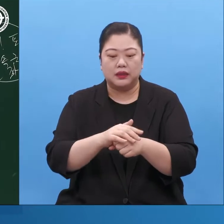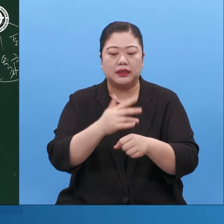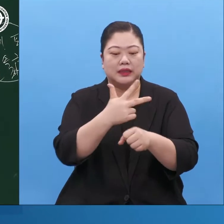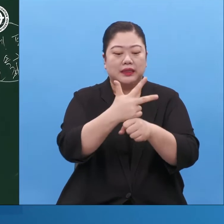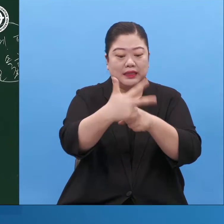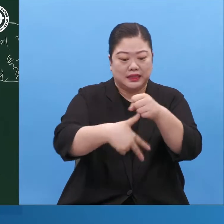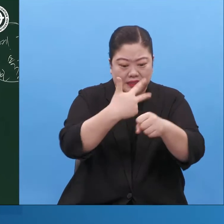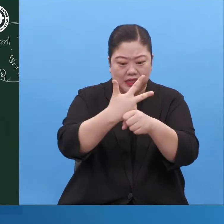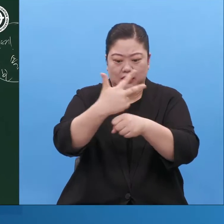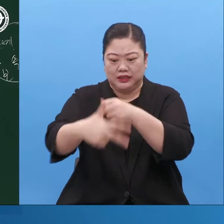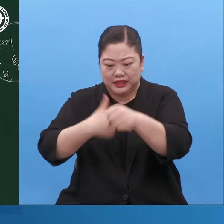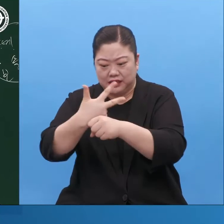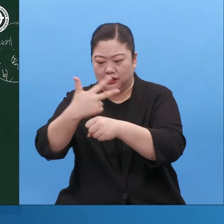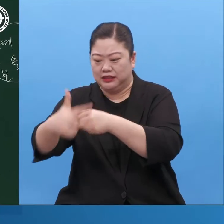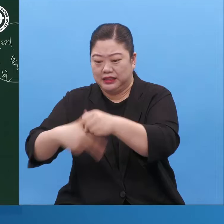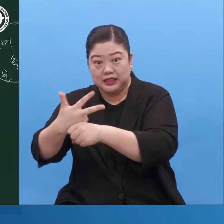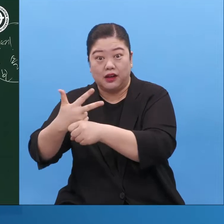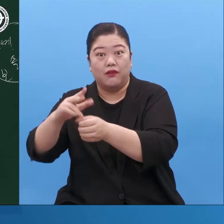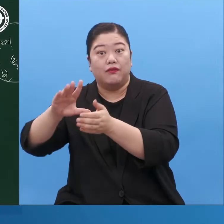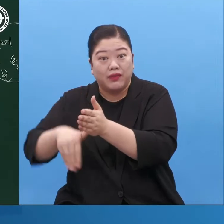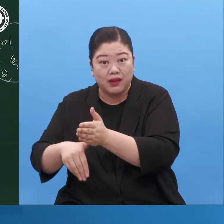겹치지면 희년 아닙니까